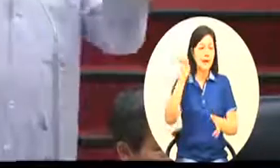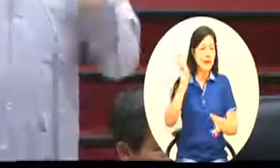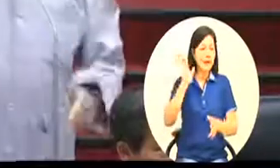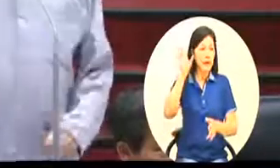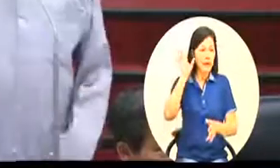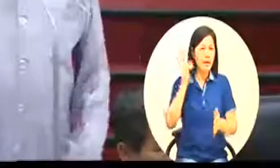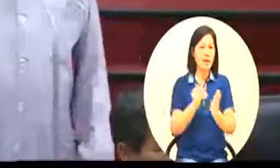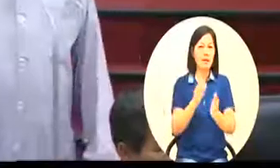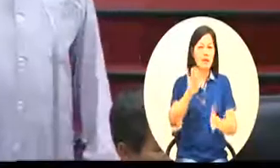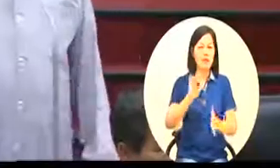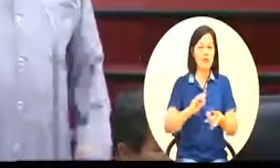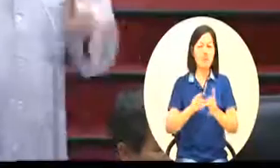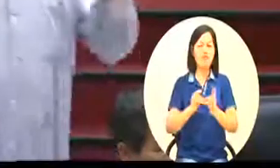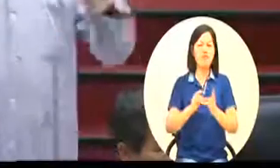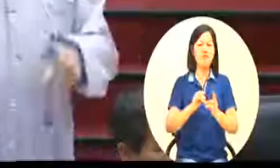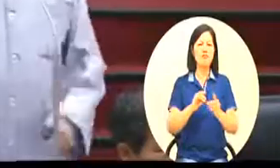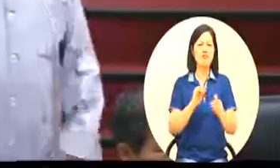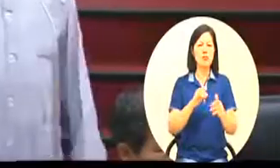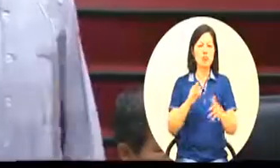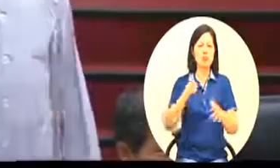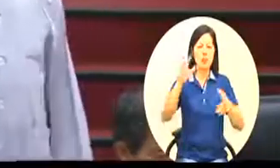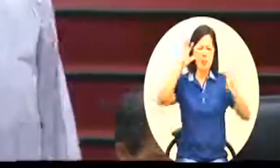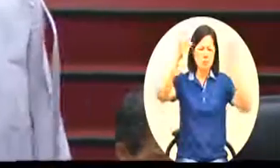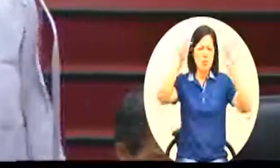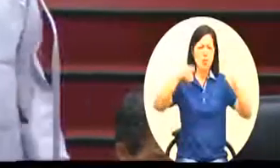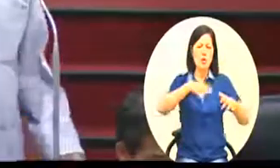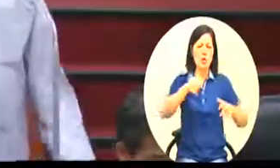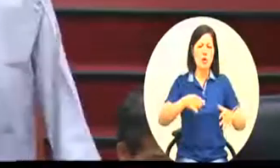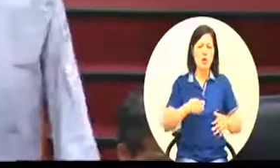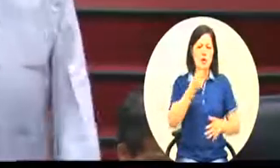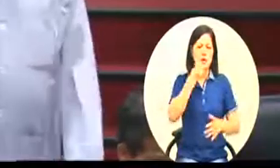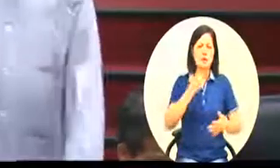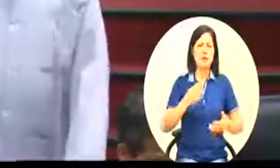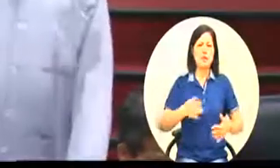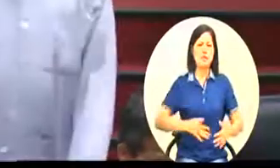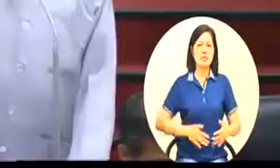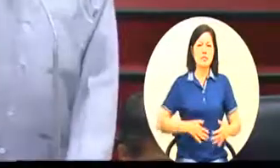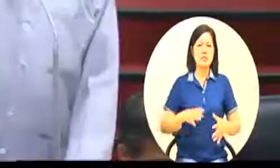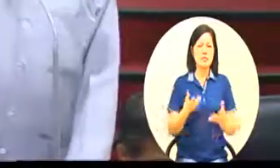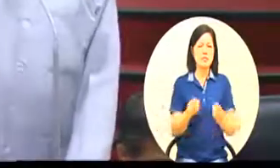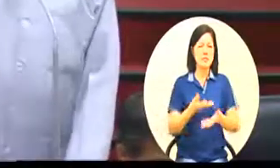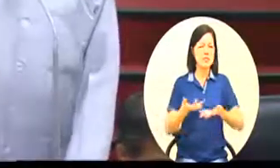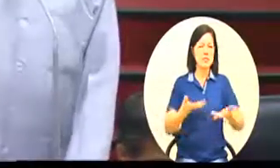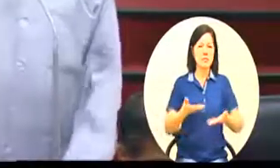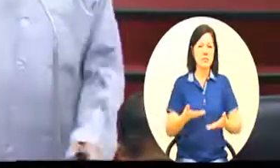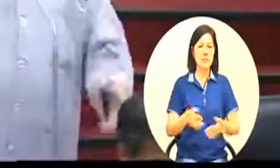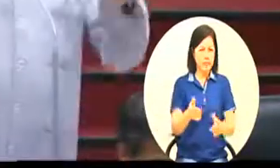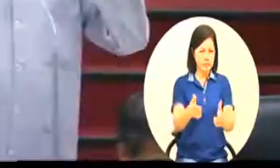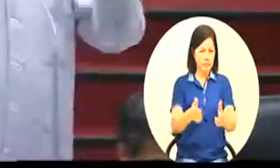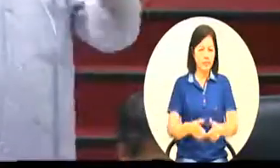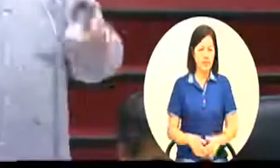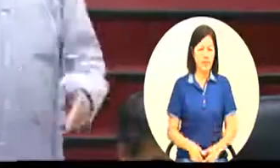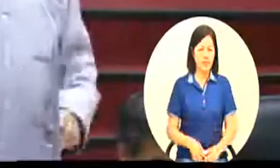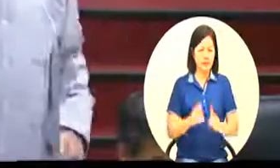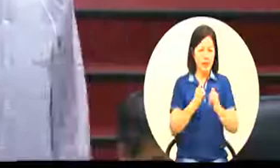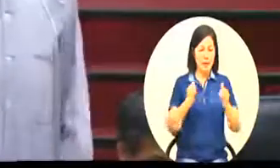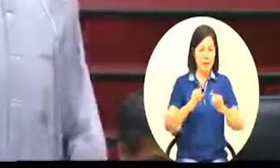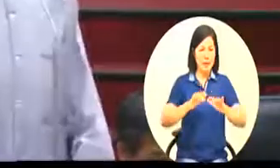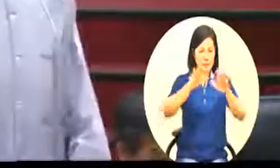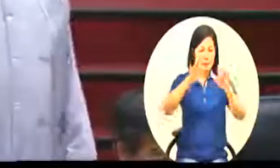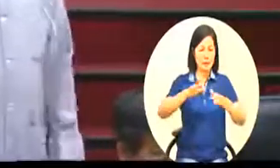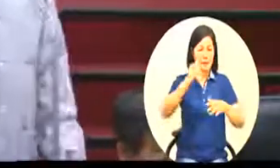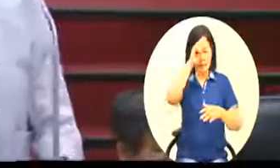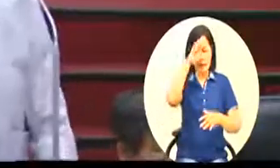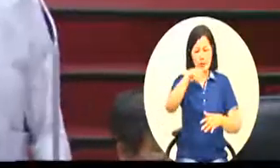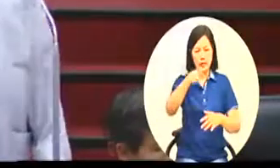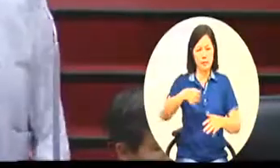唔是咧故意，阮这个人是笑的，假扮演员啊。今仔日民进党咧执政，阮咧声援阿扁总统，更加